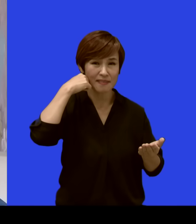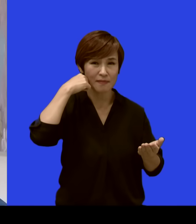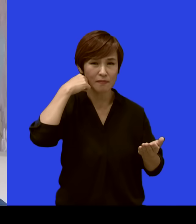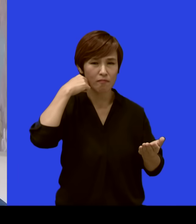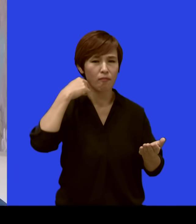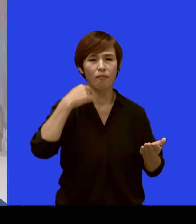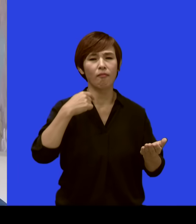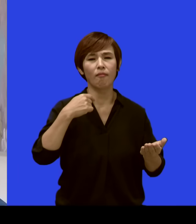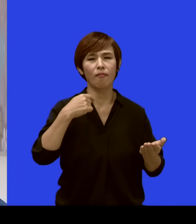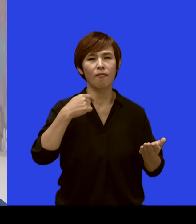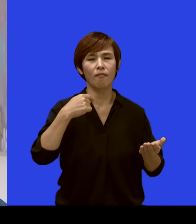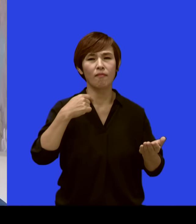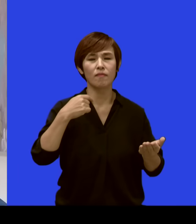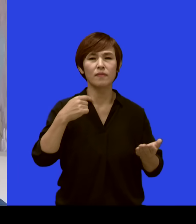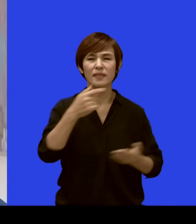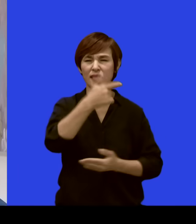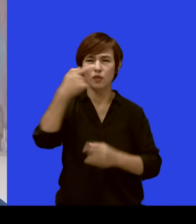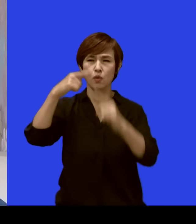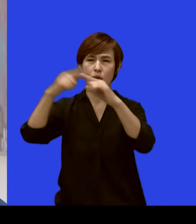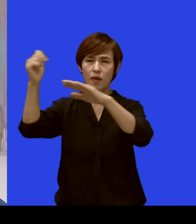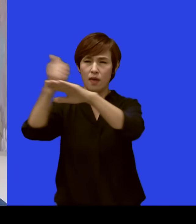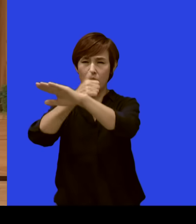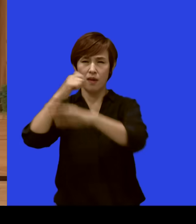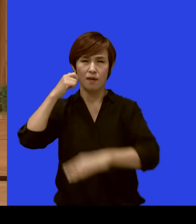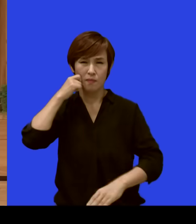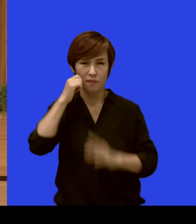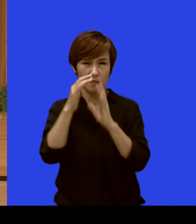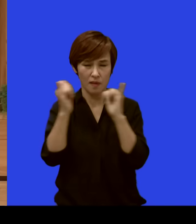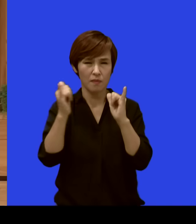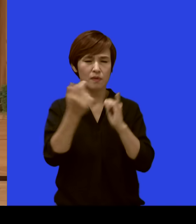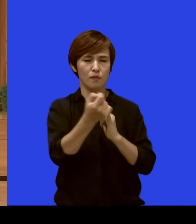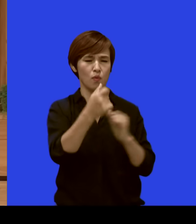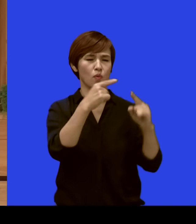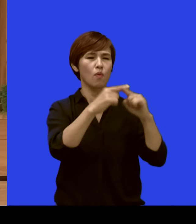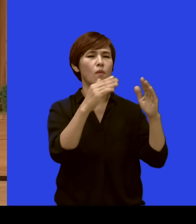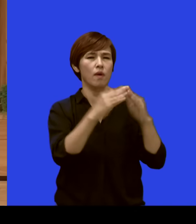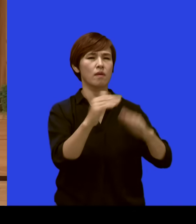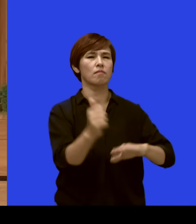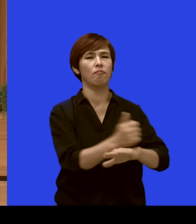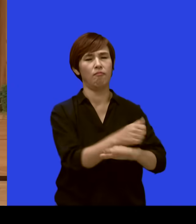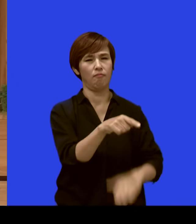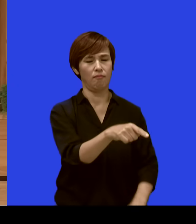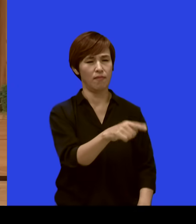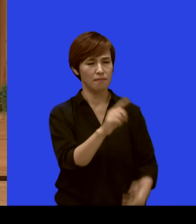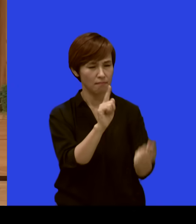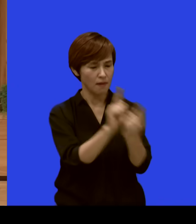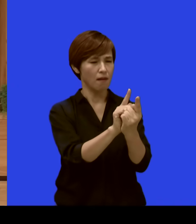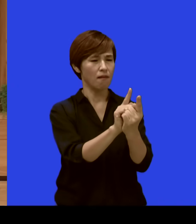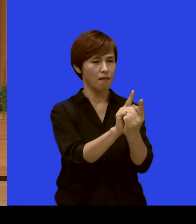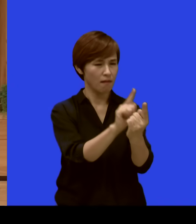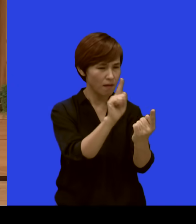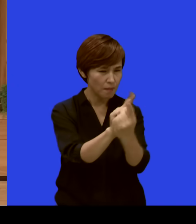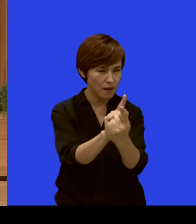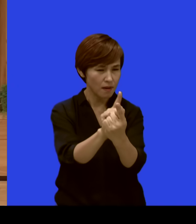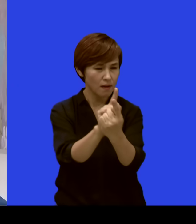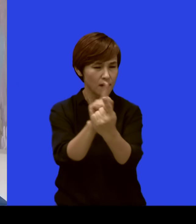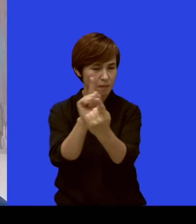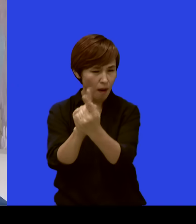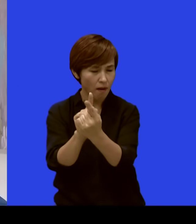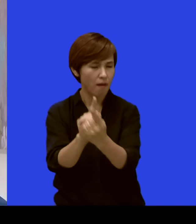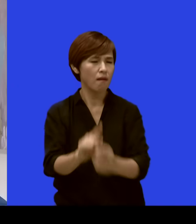지상에 있는 교회를 못 다니신 분들이 그런 교회를 오시더라고요. 거기서 만났던 상상하지 못했던 사람들을 만나게